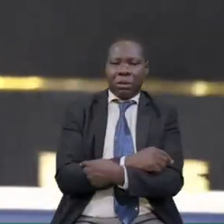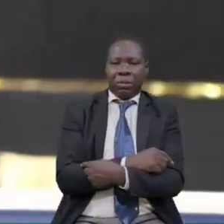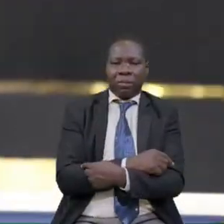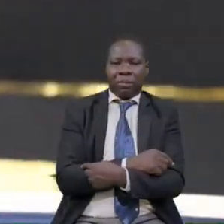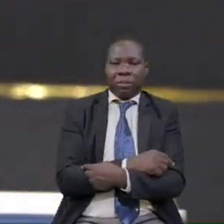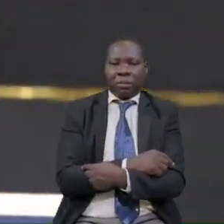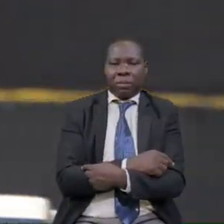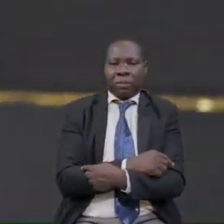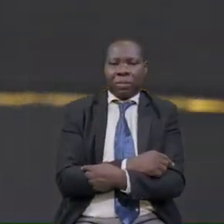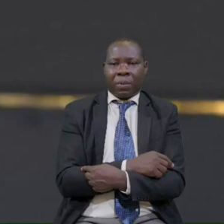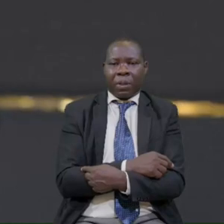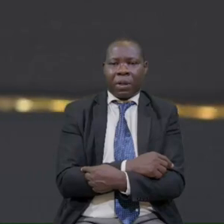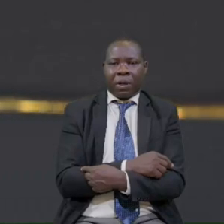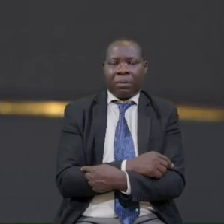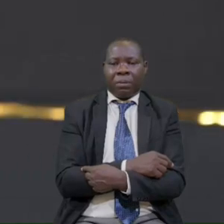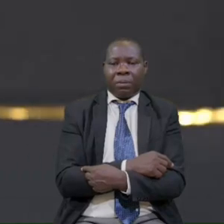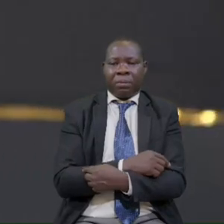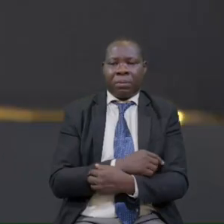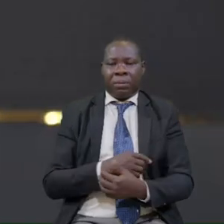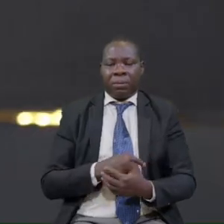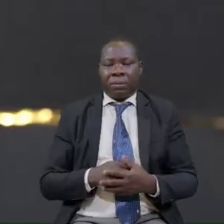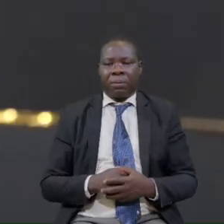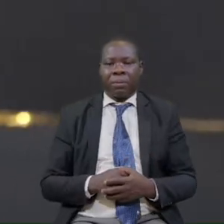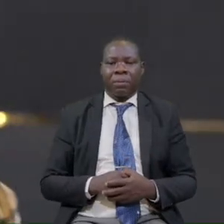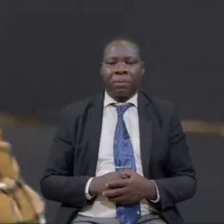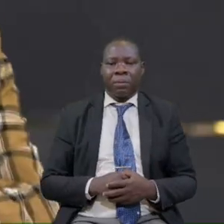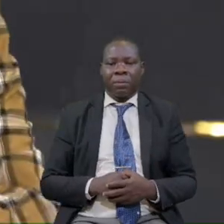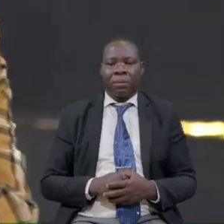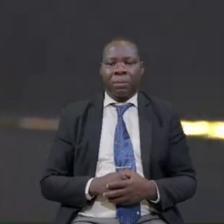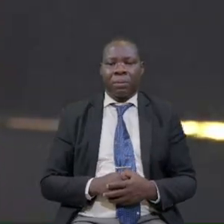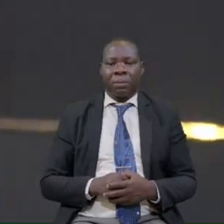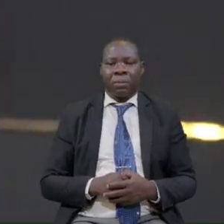têtes baissées et les yeux fermés.